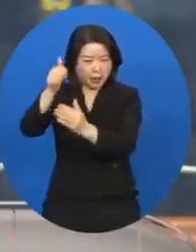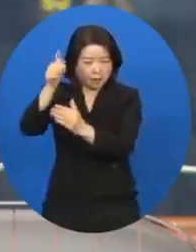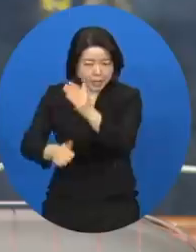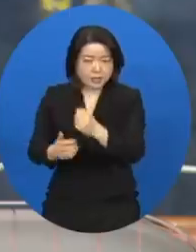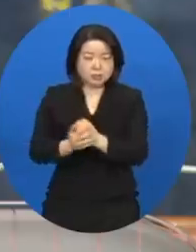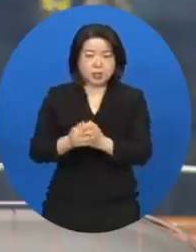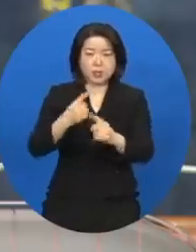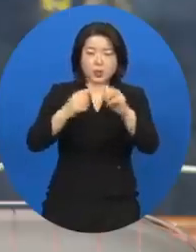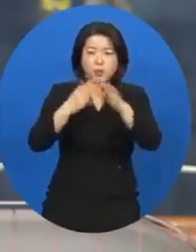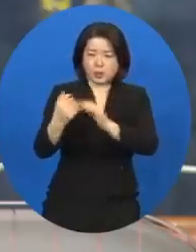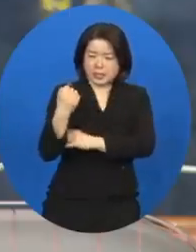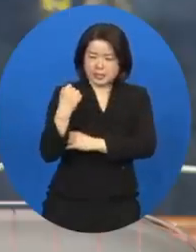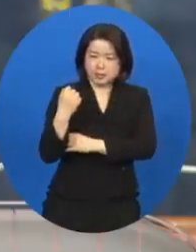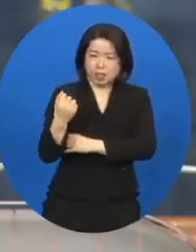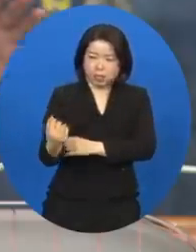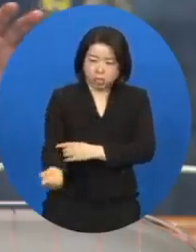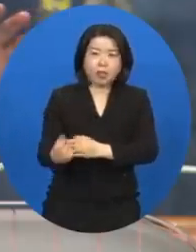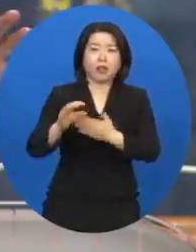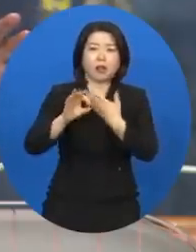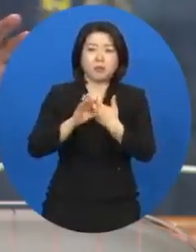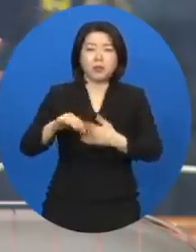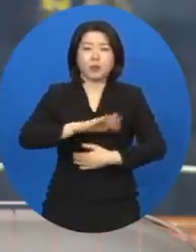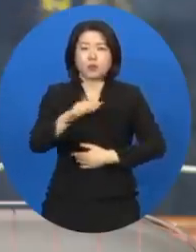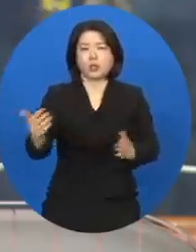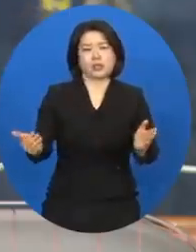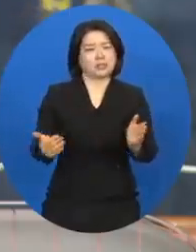힘이 빠지면 우리는 그냥 끝이야.